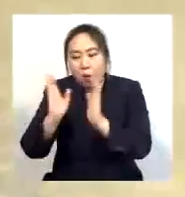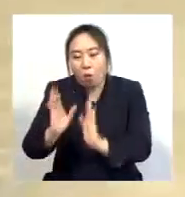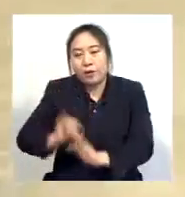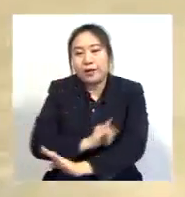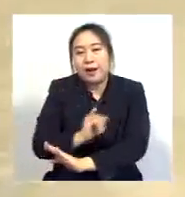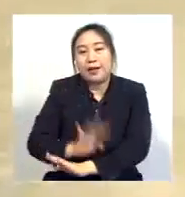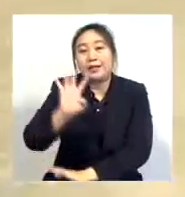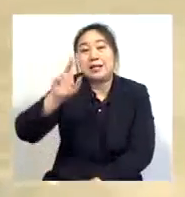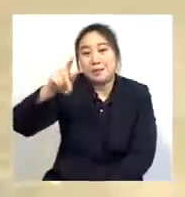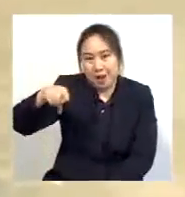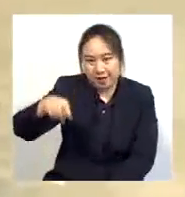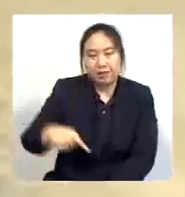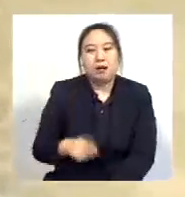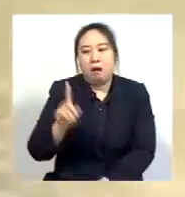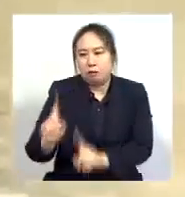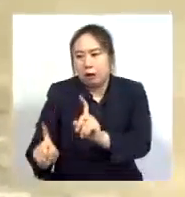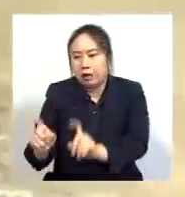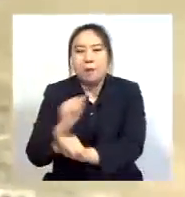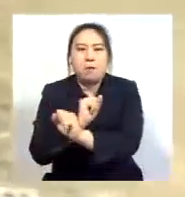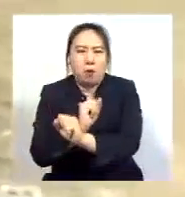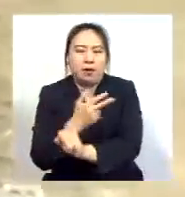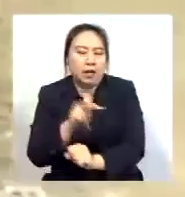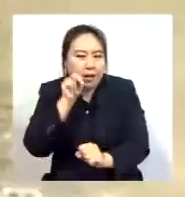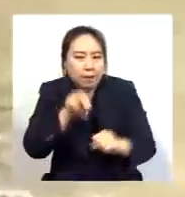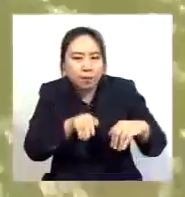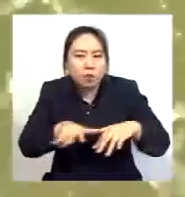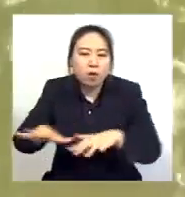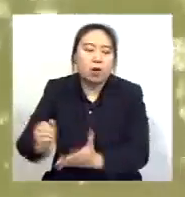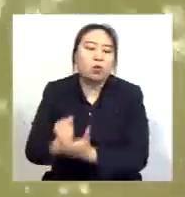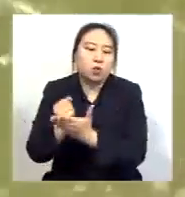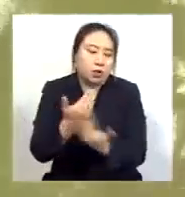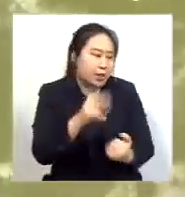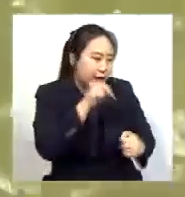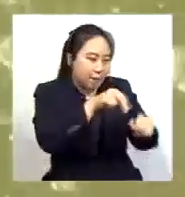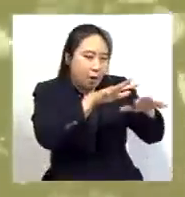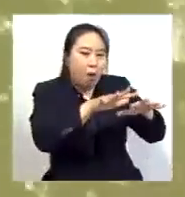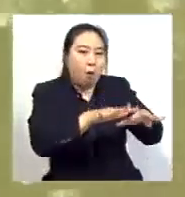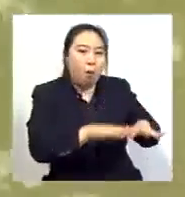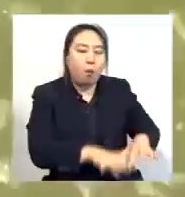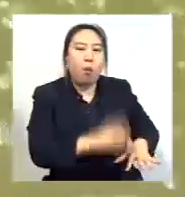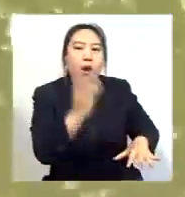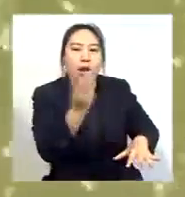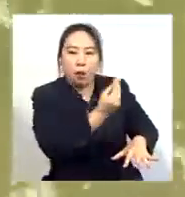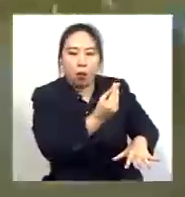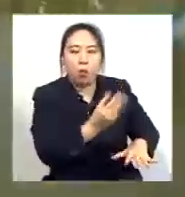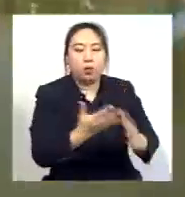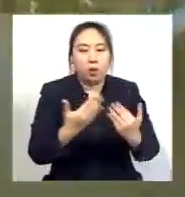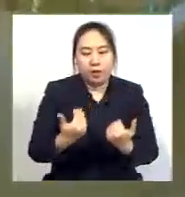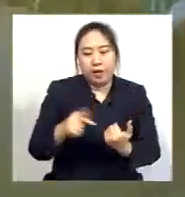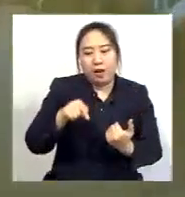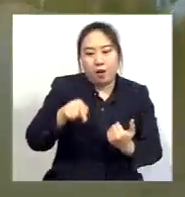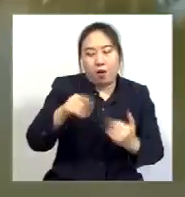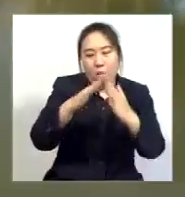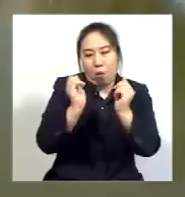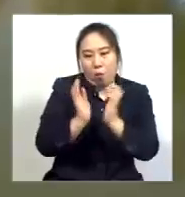ไม่ให้แห้งตายแต่ว่าระดับน้ำในคลองนครเนื่องเขตตอนนี้ก็ลดระดับลงอย่างรวดเร็วส่งผลทำให้เขื่อนริมน้ำของวัดปากคลองหลวง